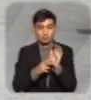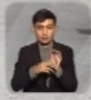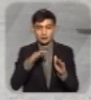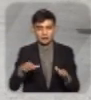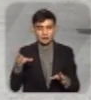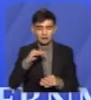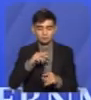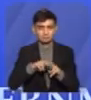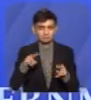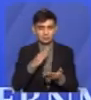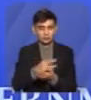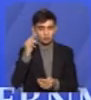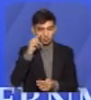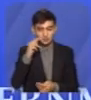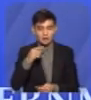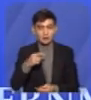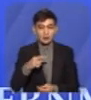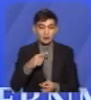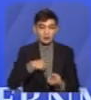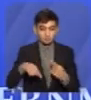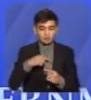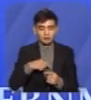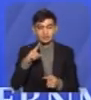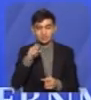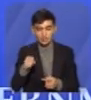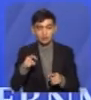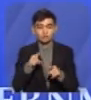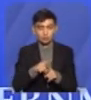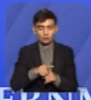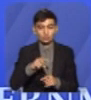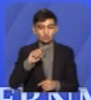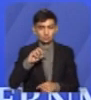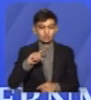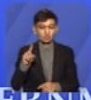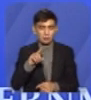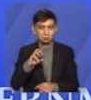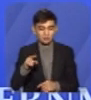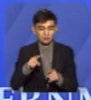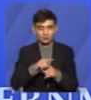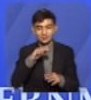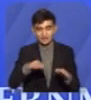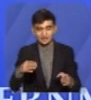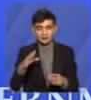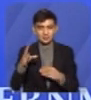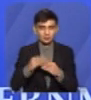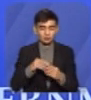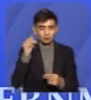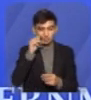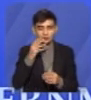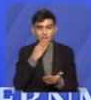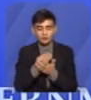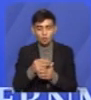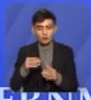образованием. Мы за то, чтобы дети социализировались, дети обучались вместе со своими сверстниками